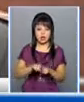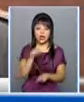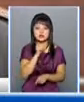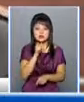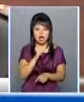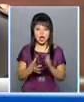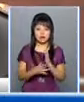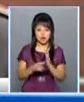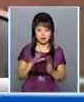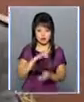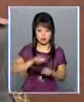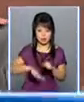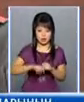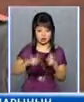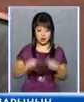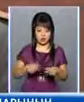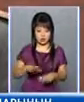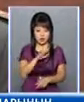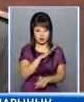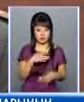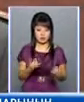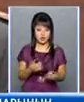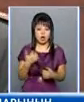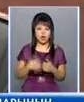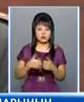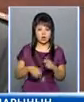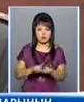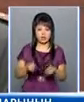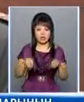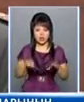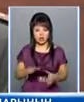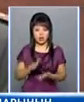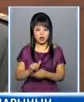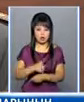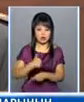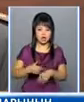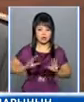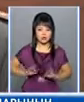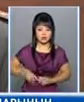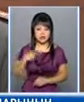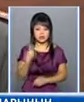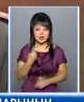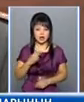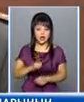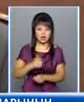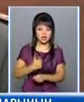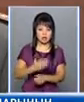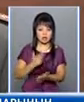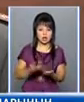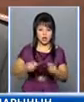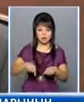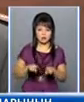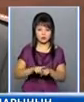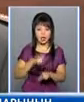өтті. Орталық аттестациялық комиссияның шешімімен бас әскери прокуратураның бөлімшелерінің 2 басшысы және 1 аймақтық